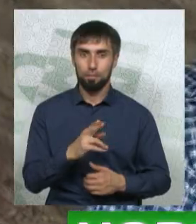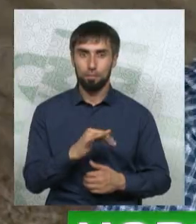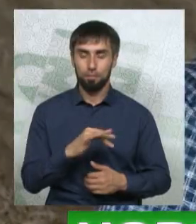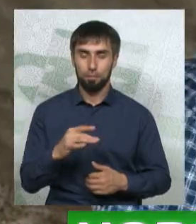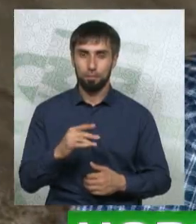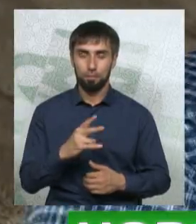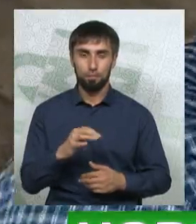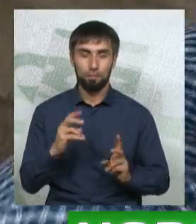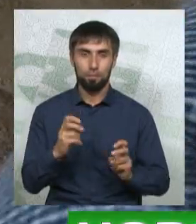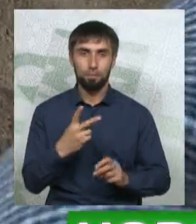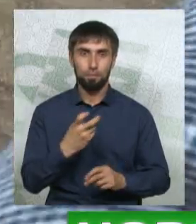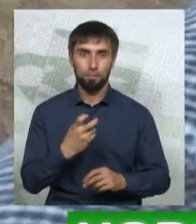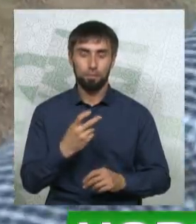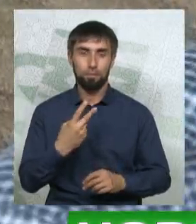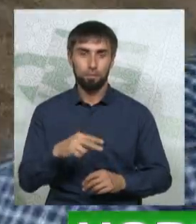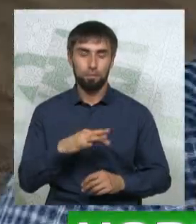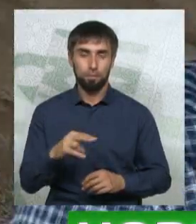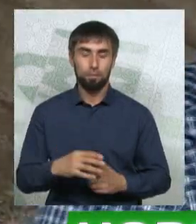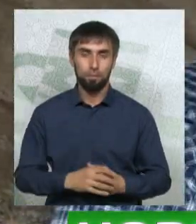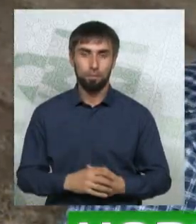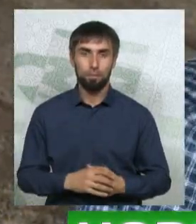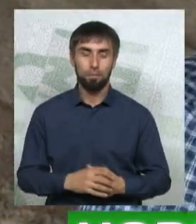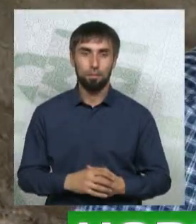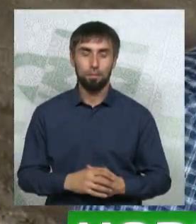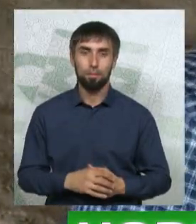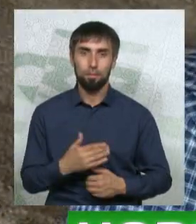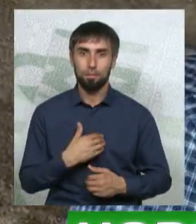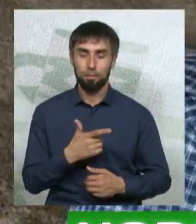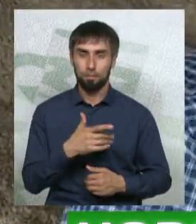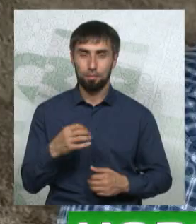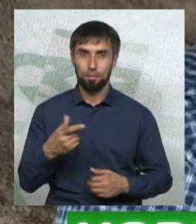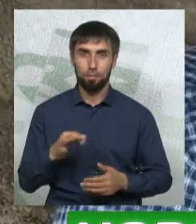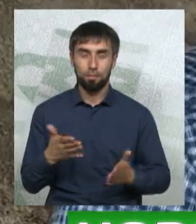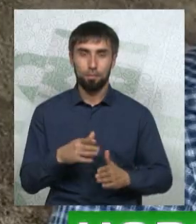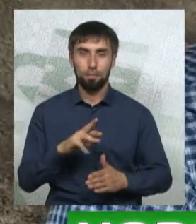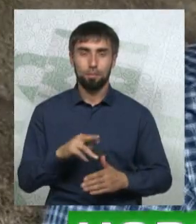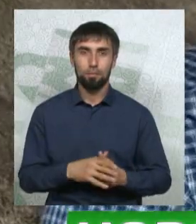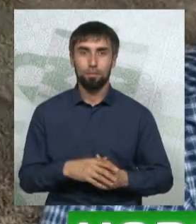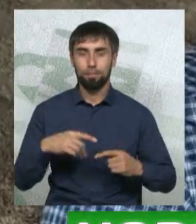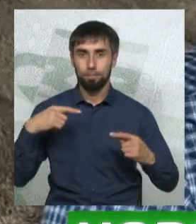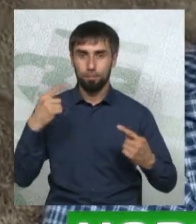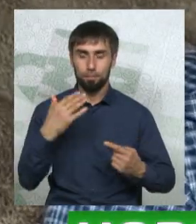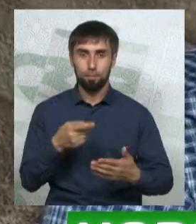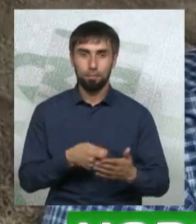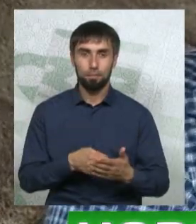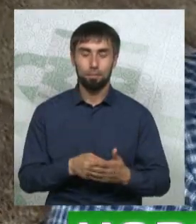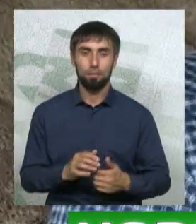200 тонн здесь у нас хранится. Мы его оставили для овец.